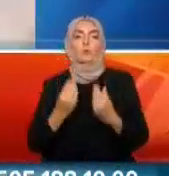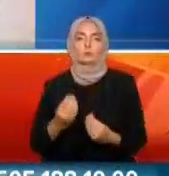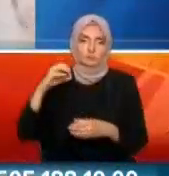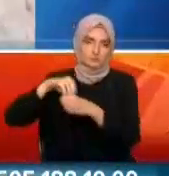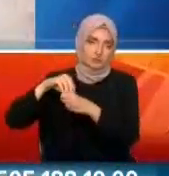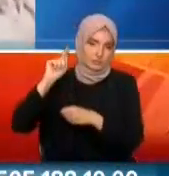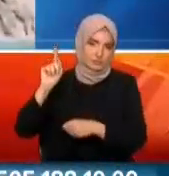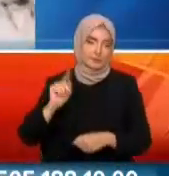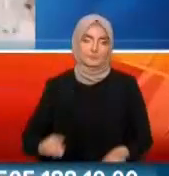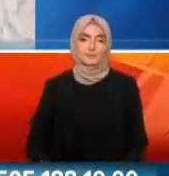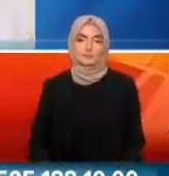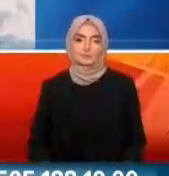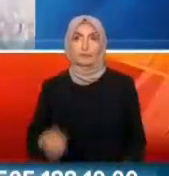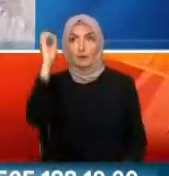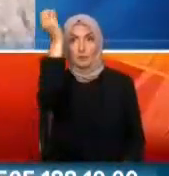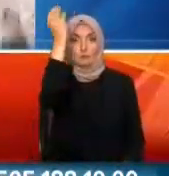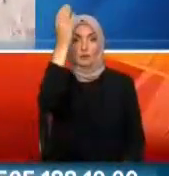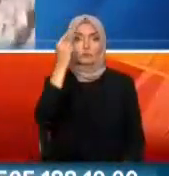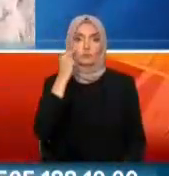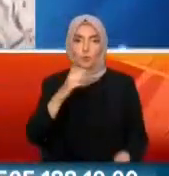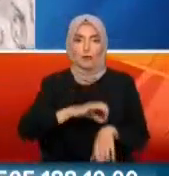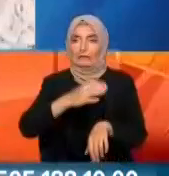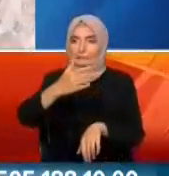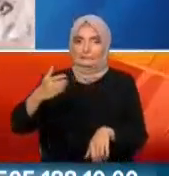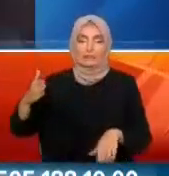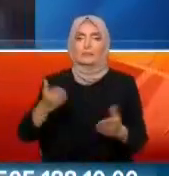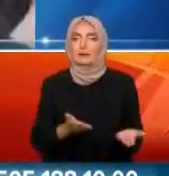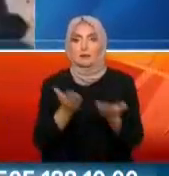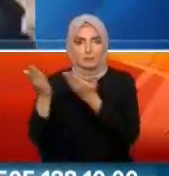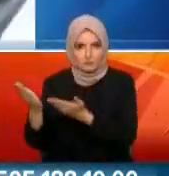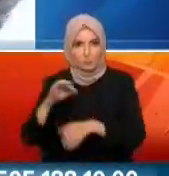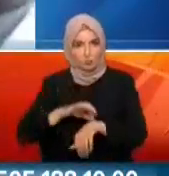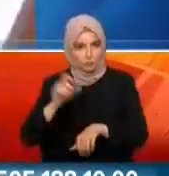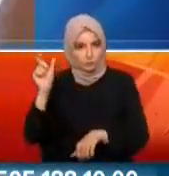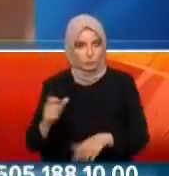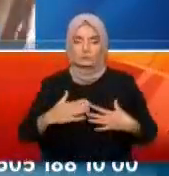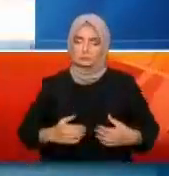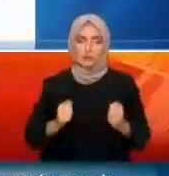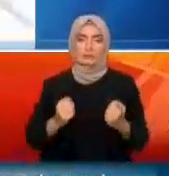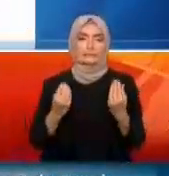Ambulansla hastaneye kaldırılan macera perest doktorun durumu iyi.